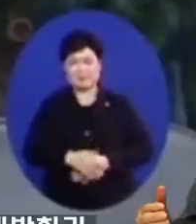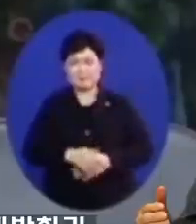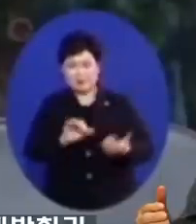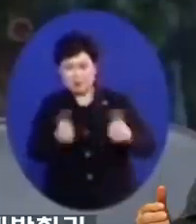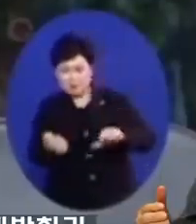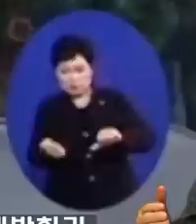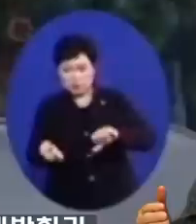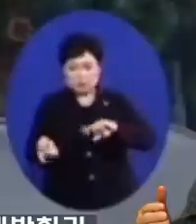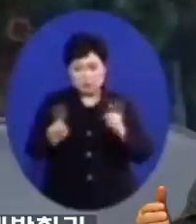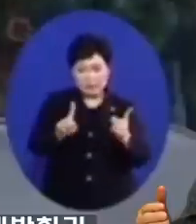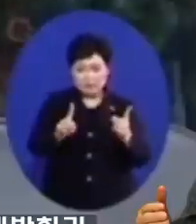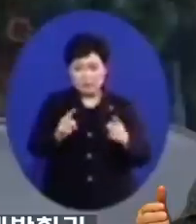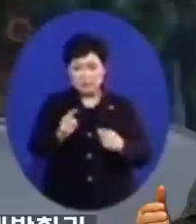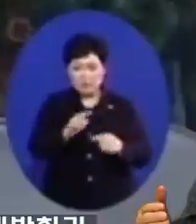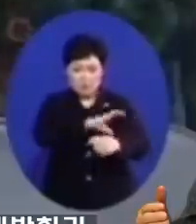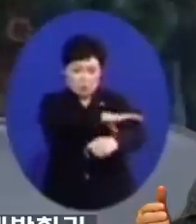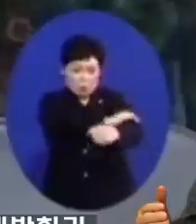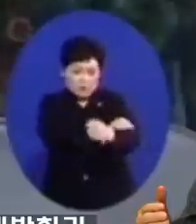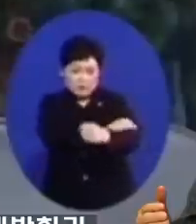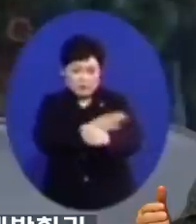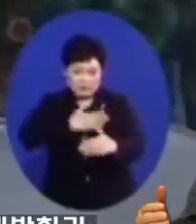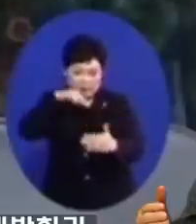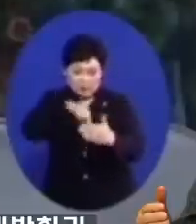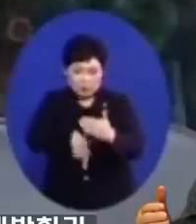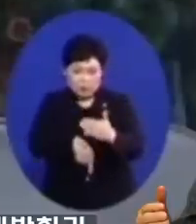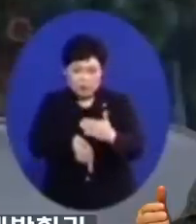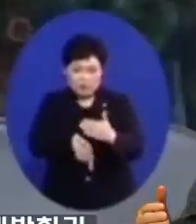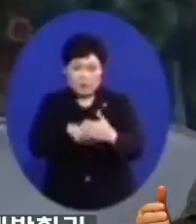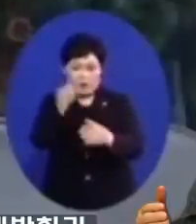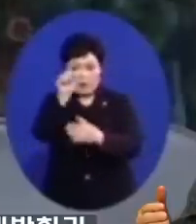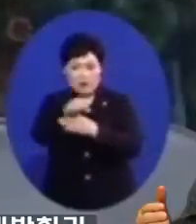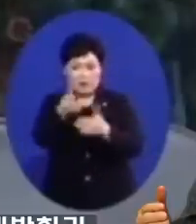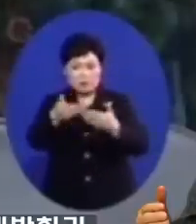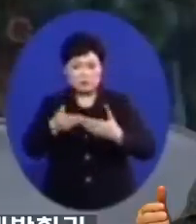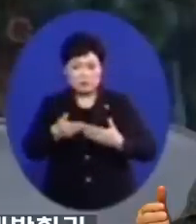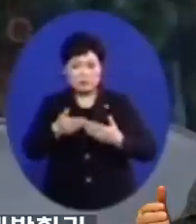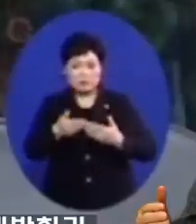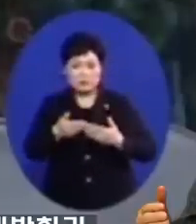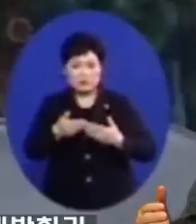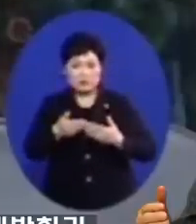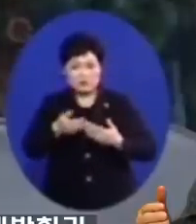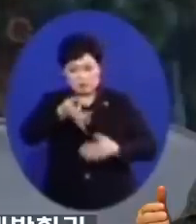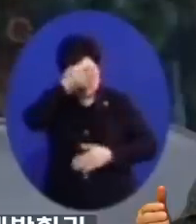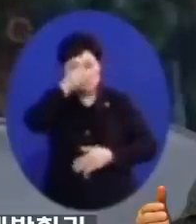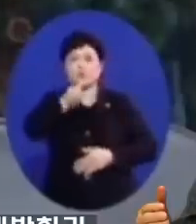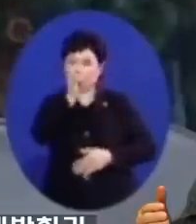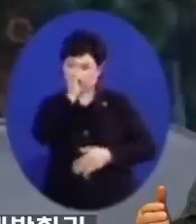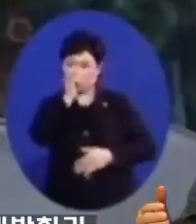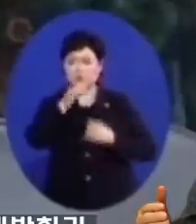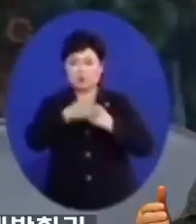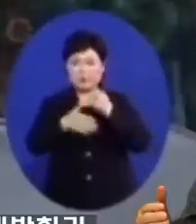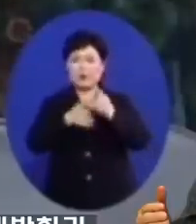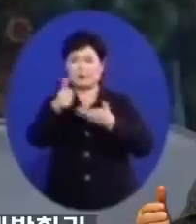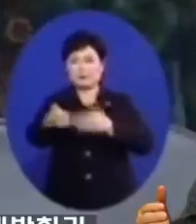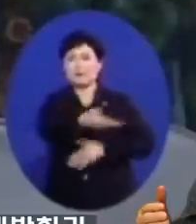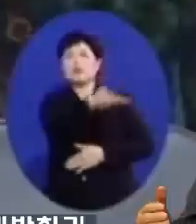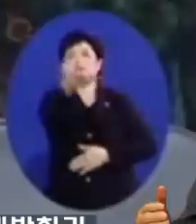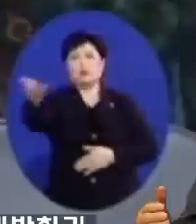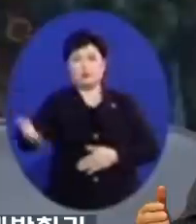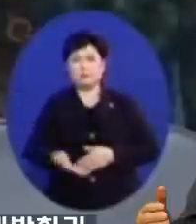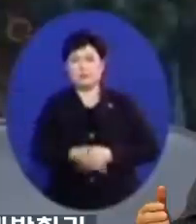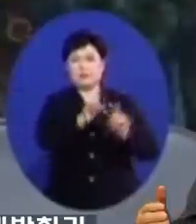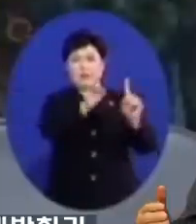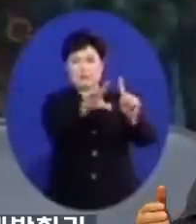사는 권세가 우리 속에 주어주신 탤런트에 있는 것입니다. 하나님은 여러분을